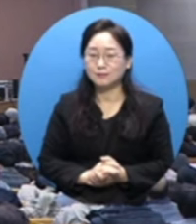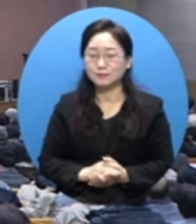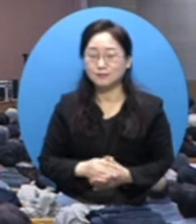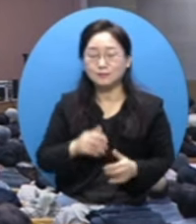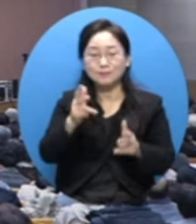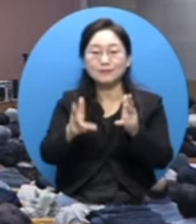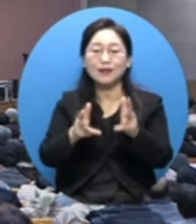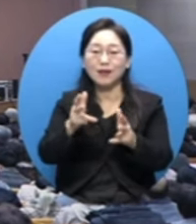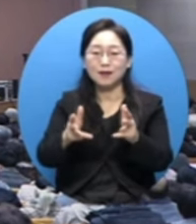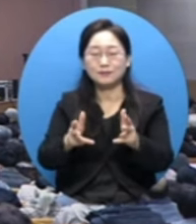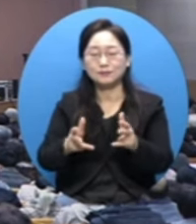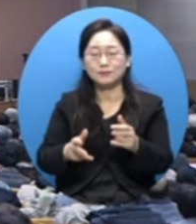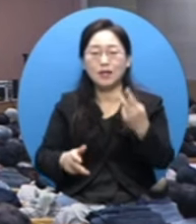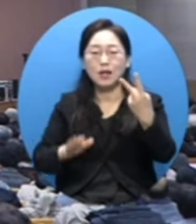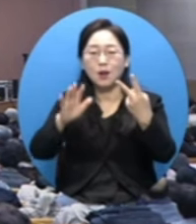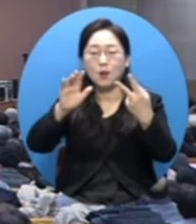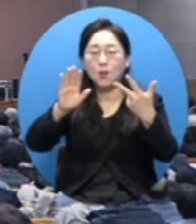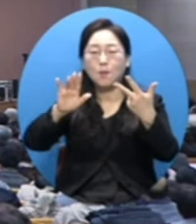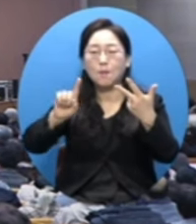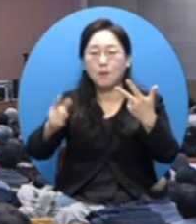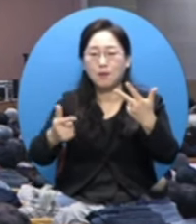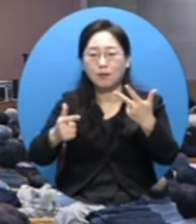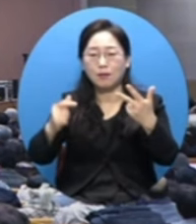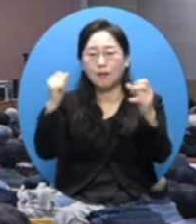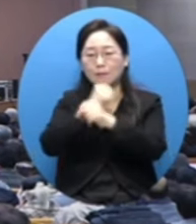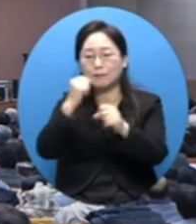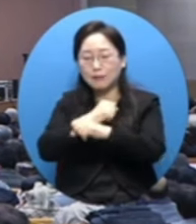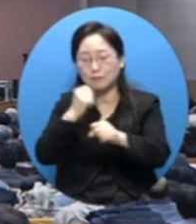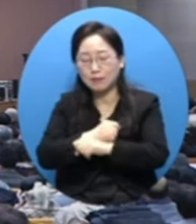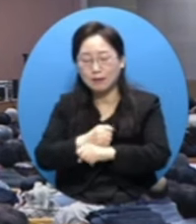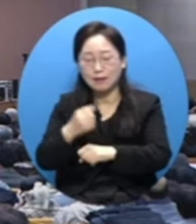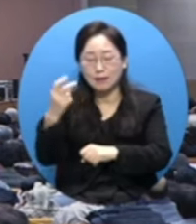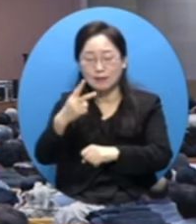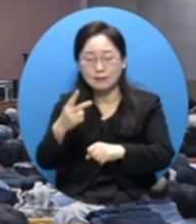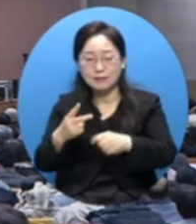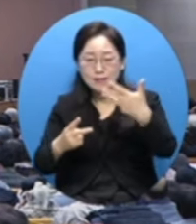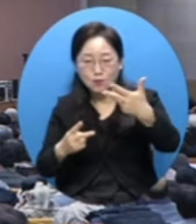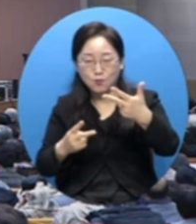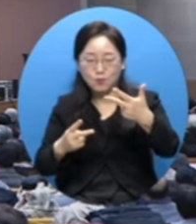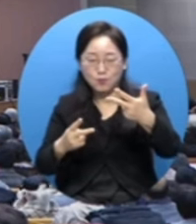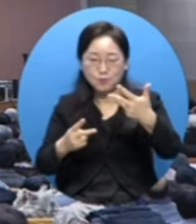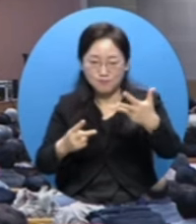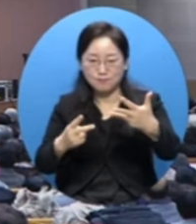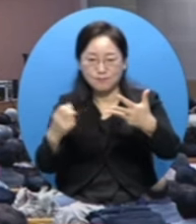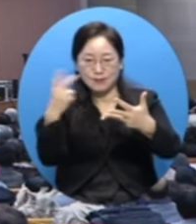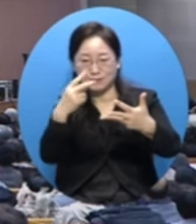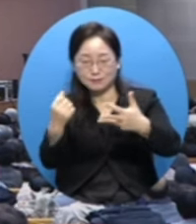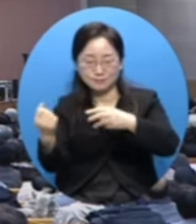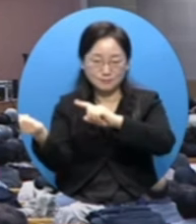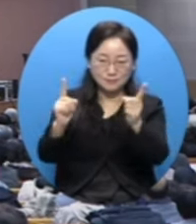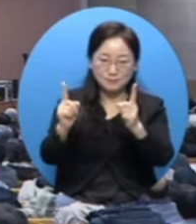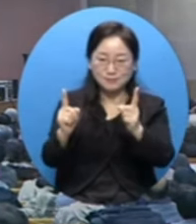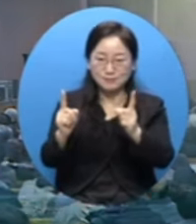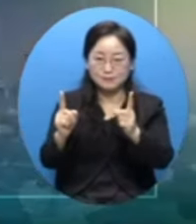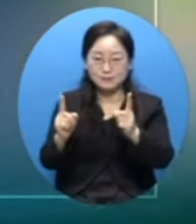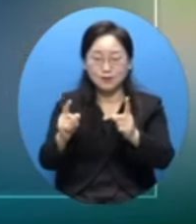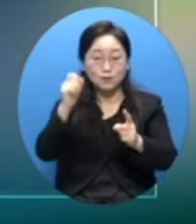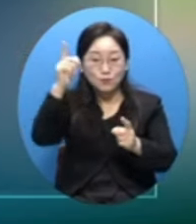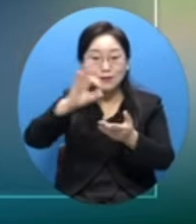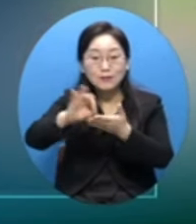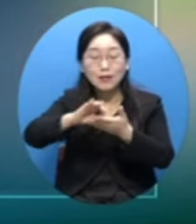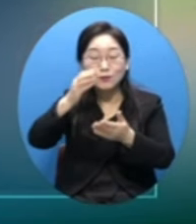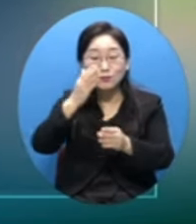사업을 7번이나 망하고 8번째 일어나서 위대한 하나님의 사람으로 쓰임받고 있는